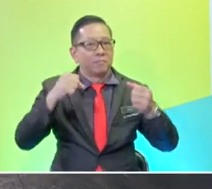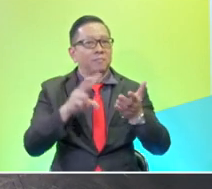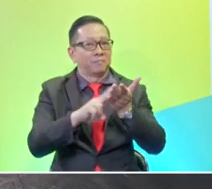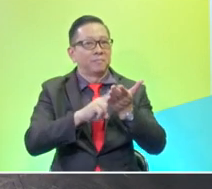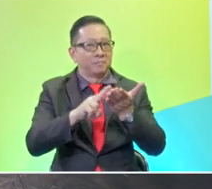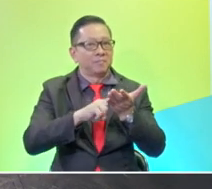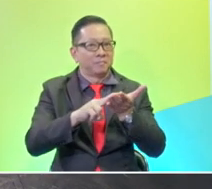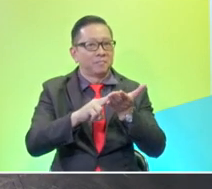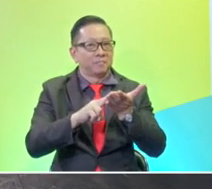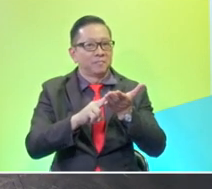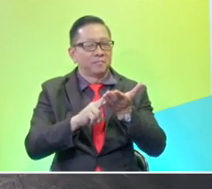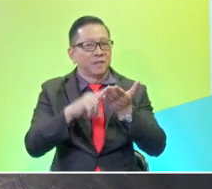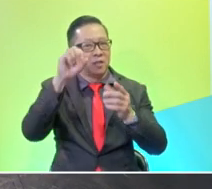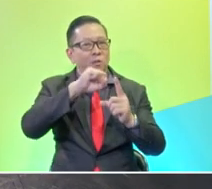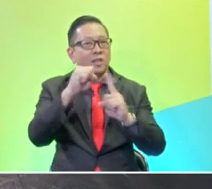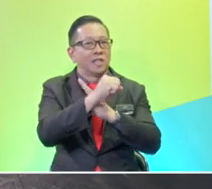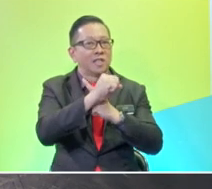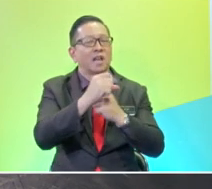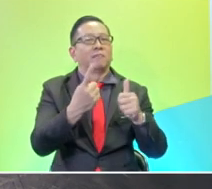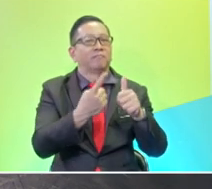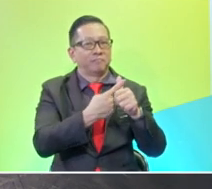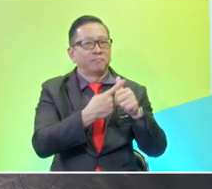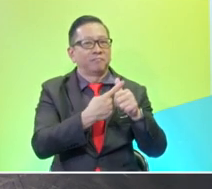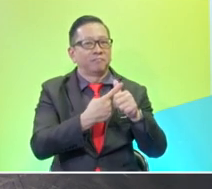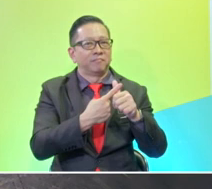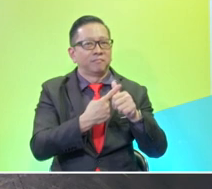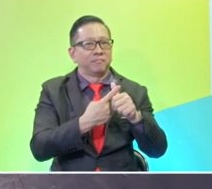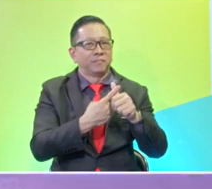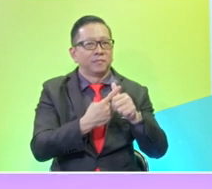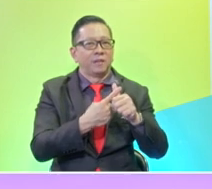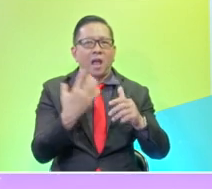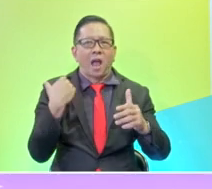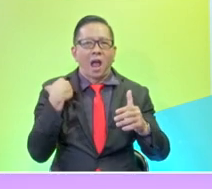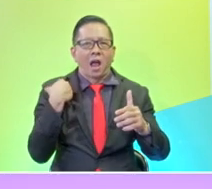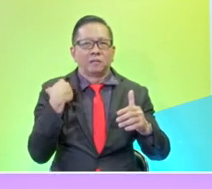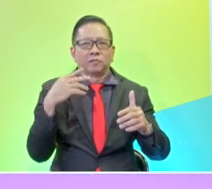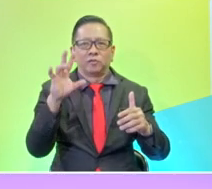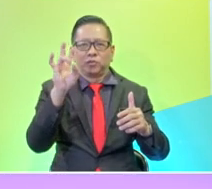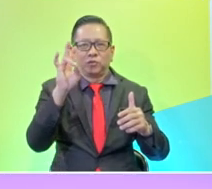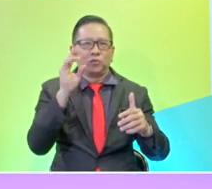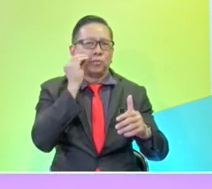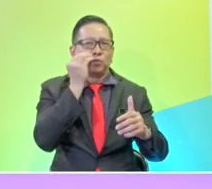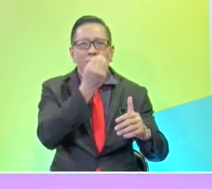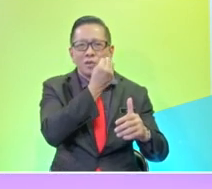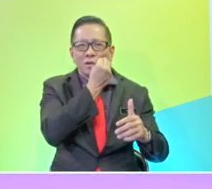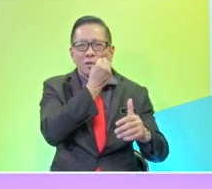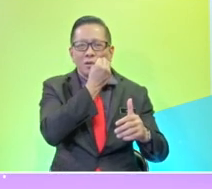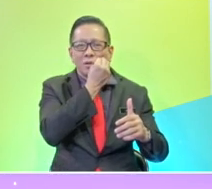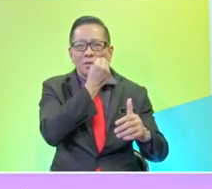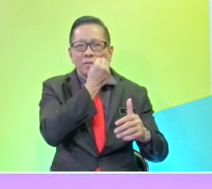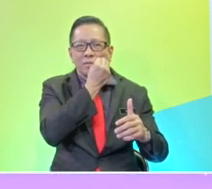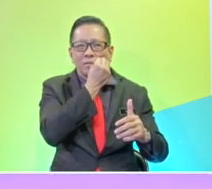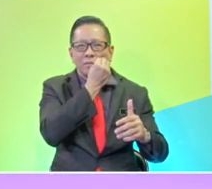situasi yang ada Oke boleh Ibu saya bacakan terdapat 7 Kuntum bunga di taman mini